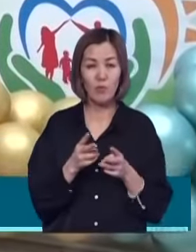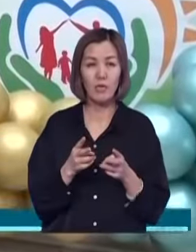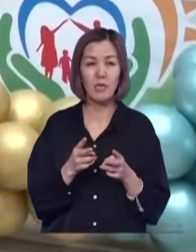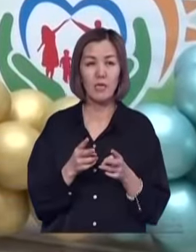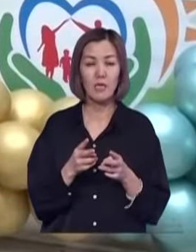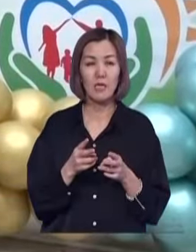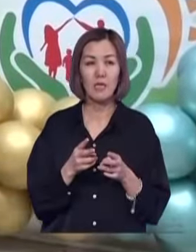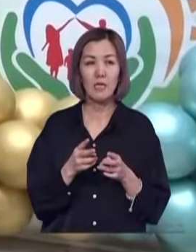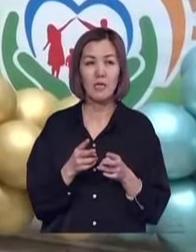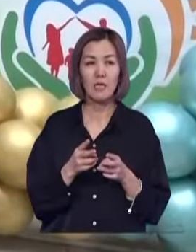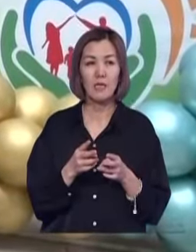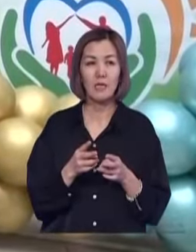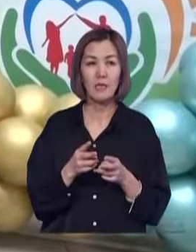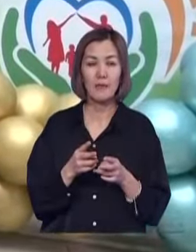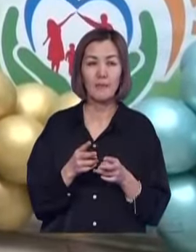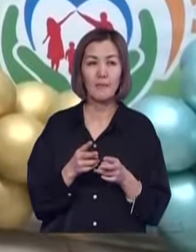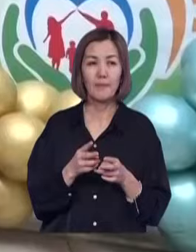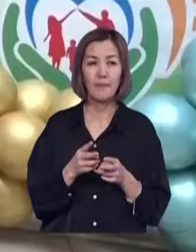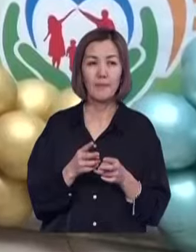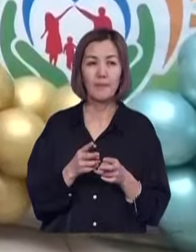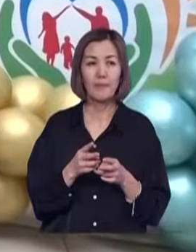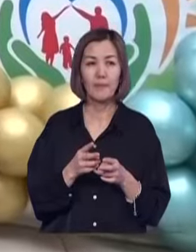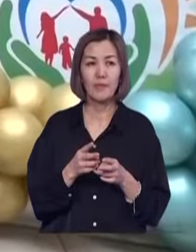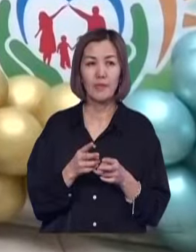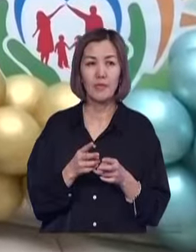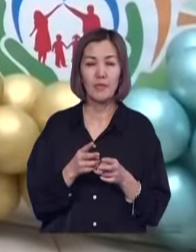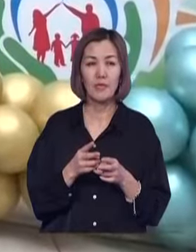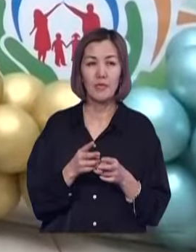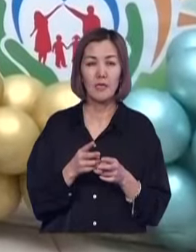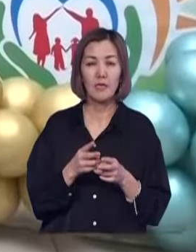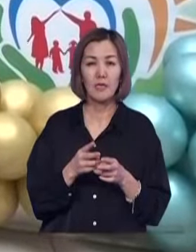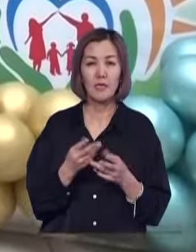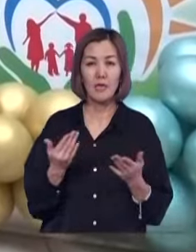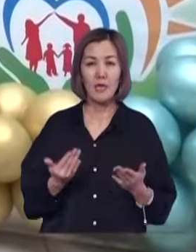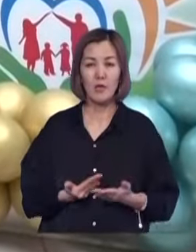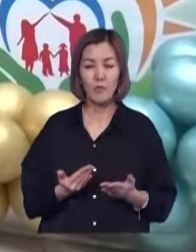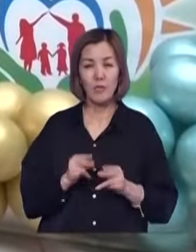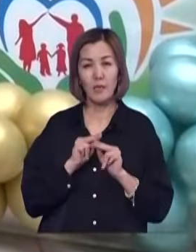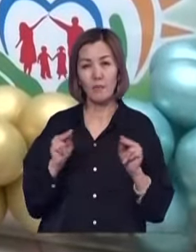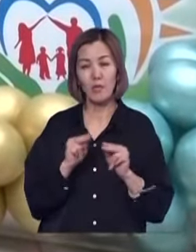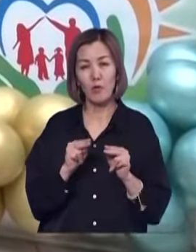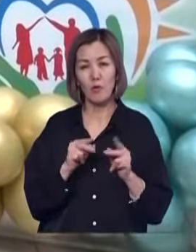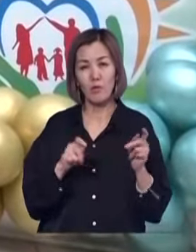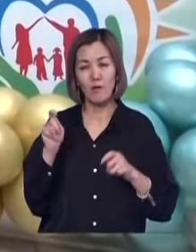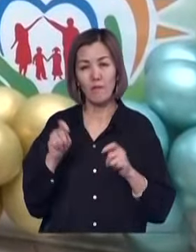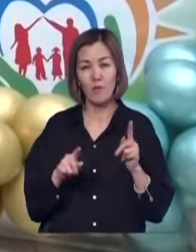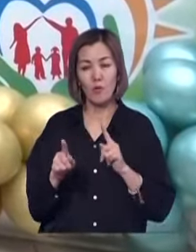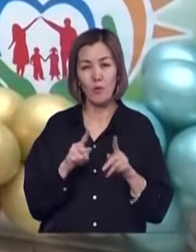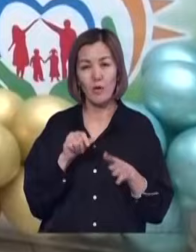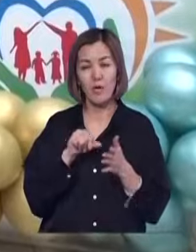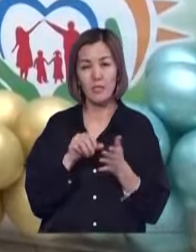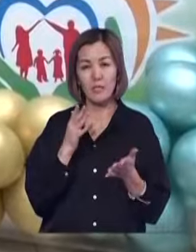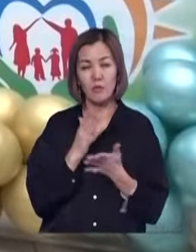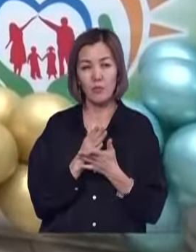сонымен қатар барлық жаңағы өзіміздің ауданындағы барлық әлеуметтік педагогтар осы форумға қатыстырылып отыр,